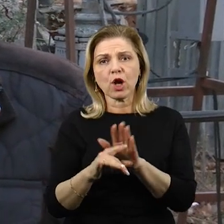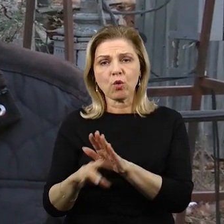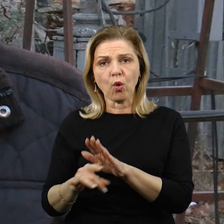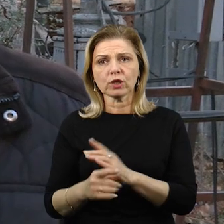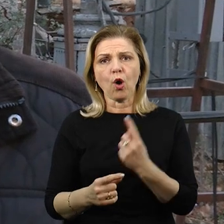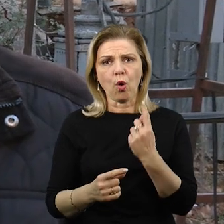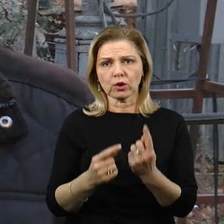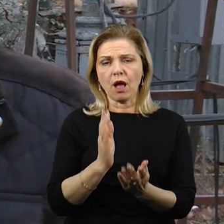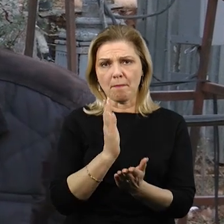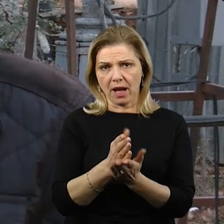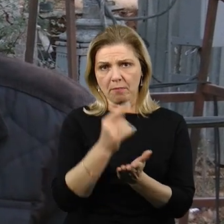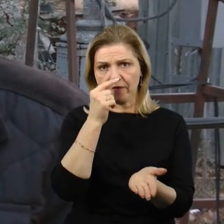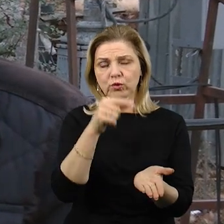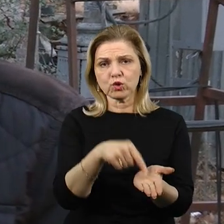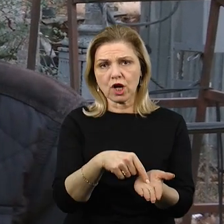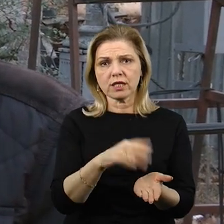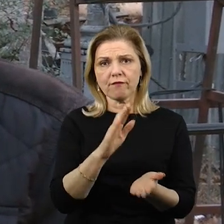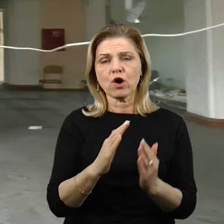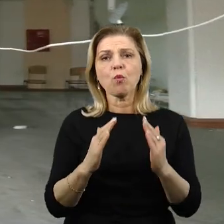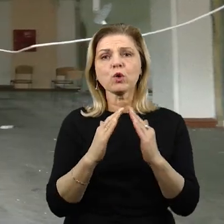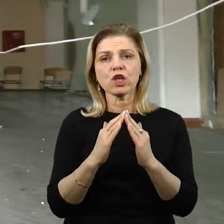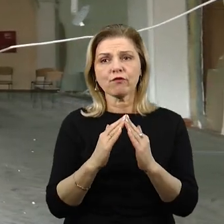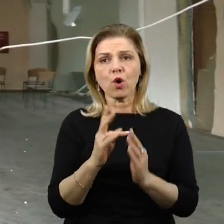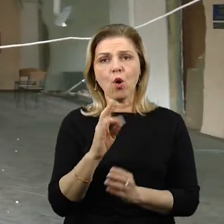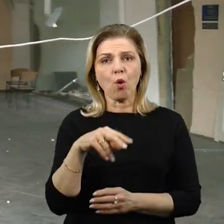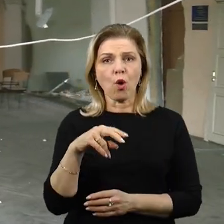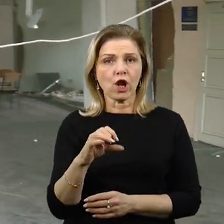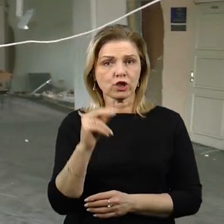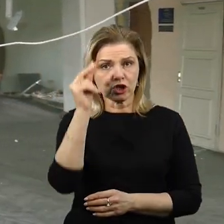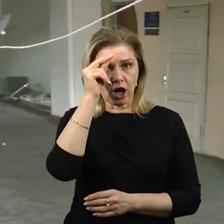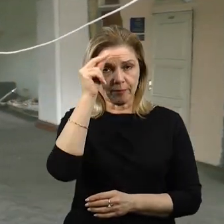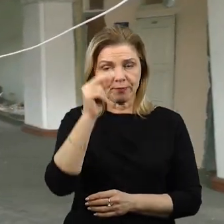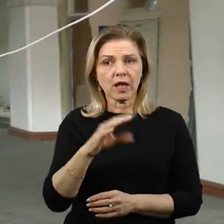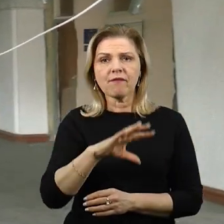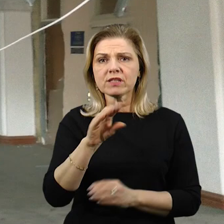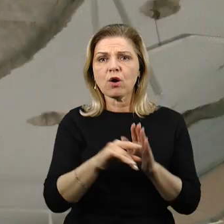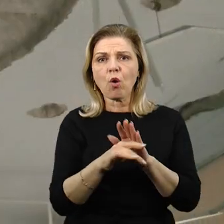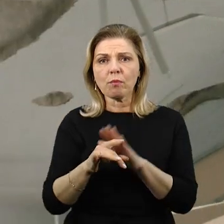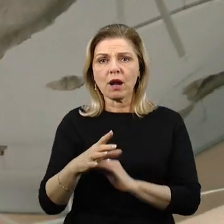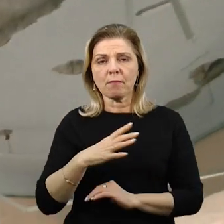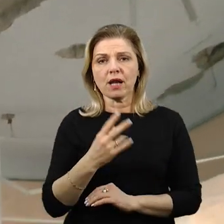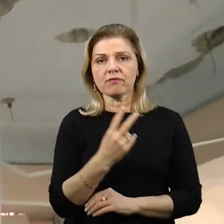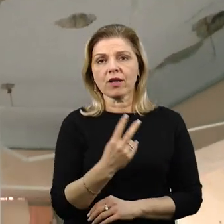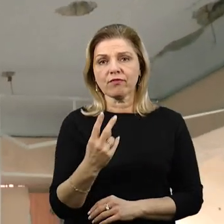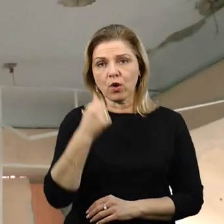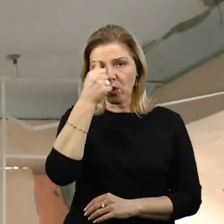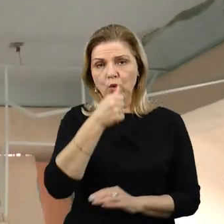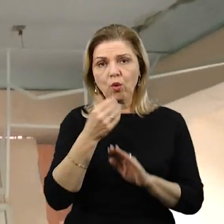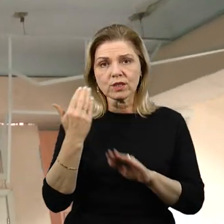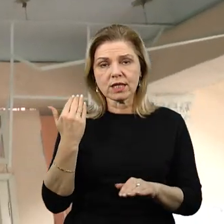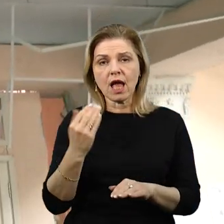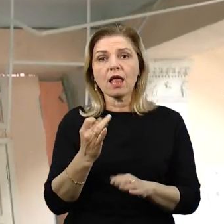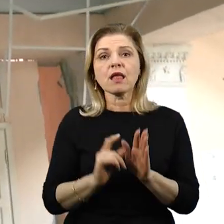них це пряме влучення якраз безпосередньо будівлю коледжа каже всі обстріли були в 2022 році на початках до